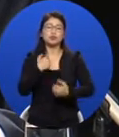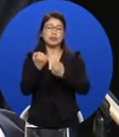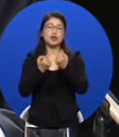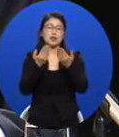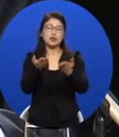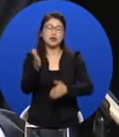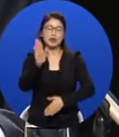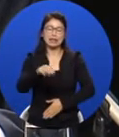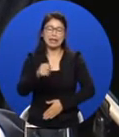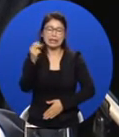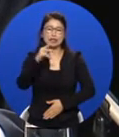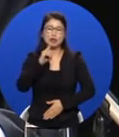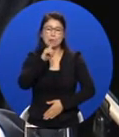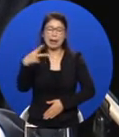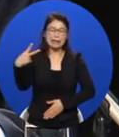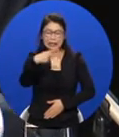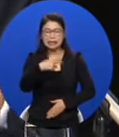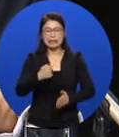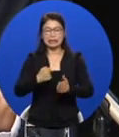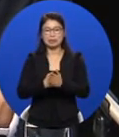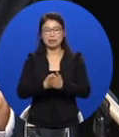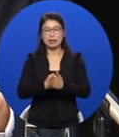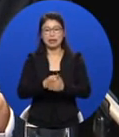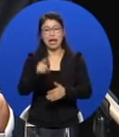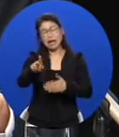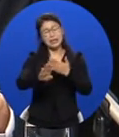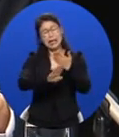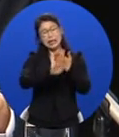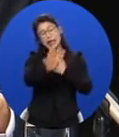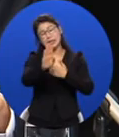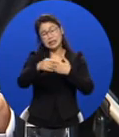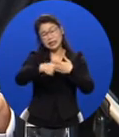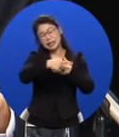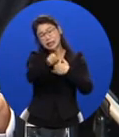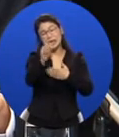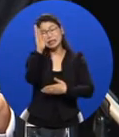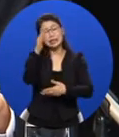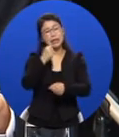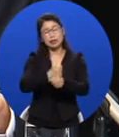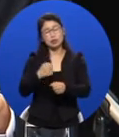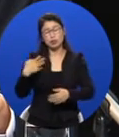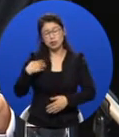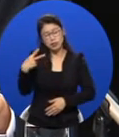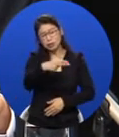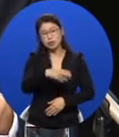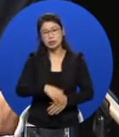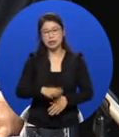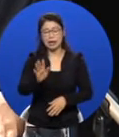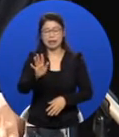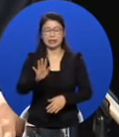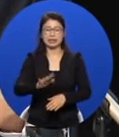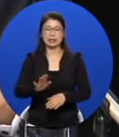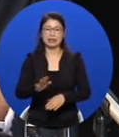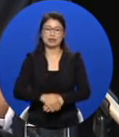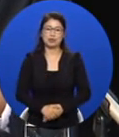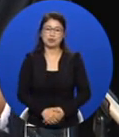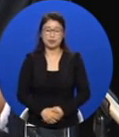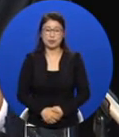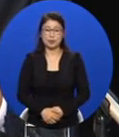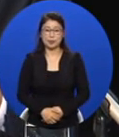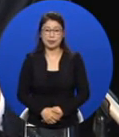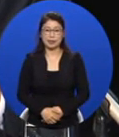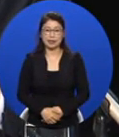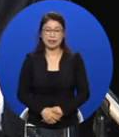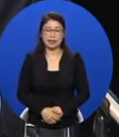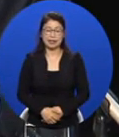했는데도 자꾸 말을 잘라버리니까 다른 이야기 하시니까 자르는 거죠. 아니, 아니죠. 그걸 잘 이야기하려고 하는 자꾸 잘라버리면 안 되는 거고 하여튼